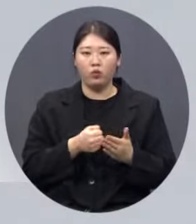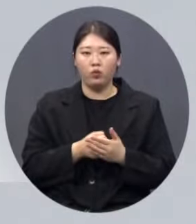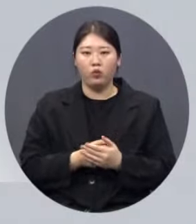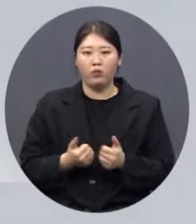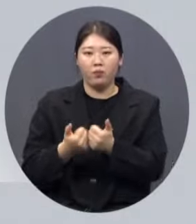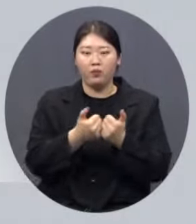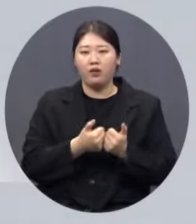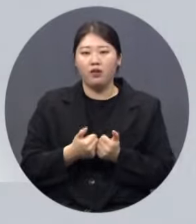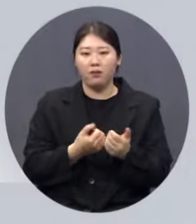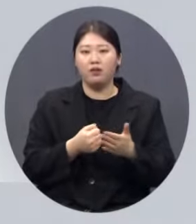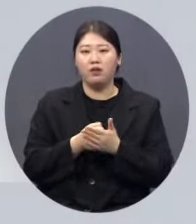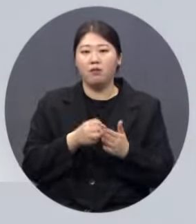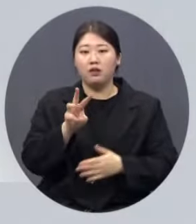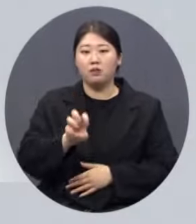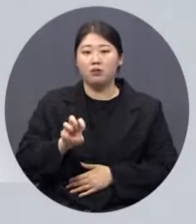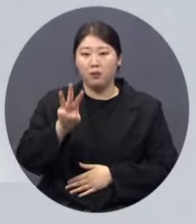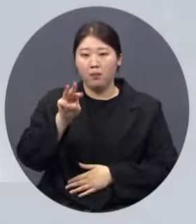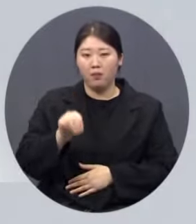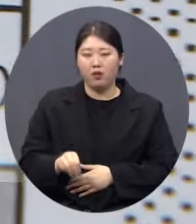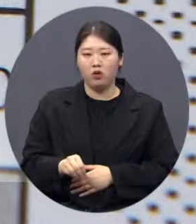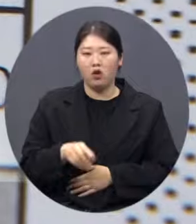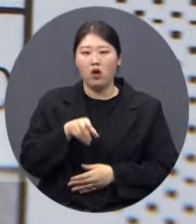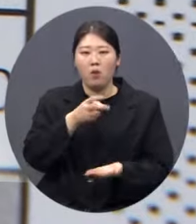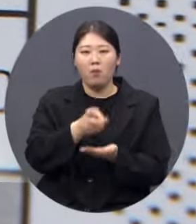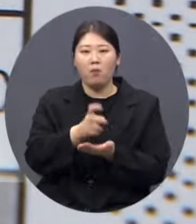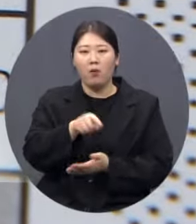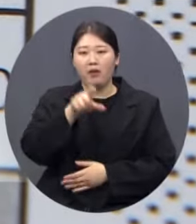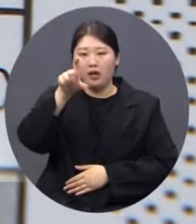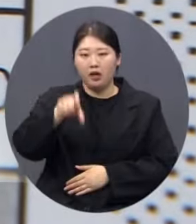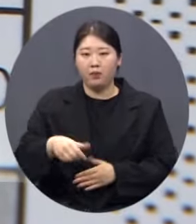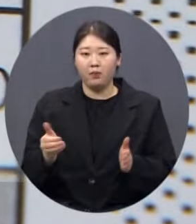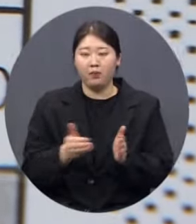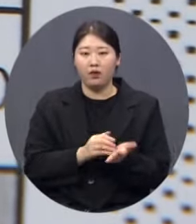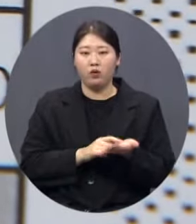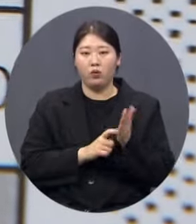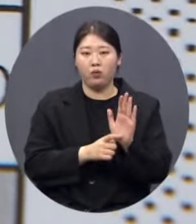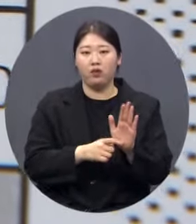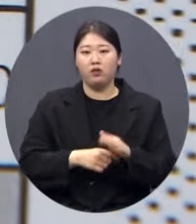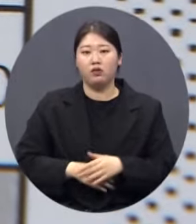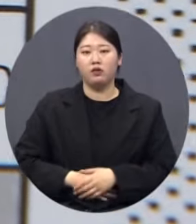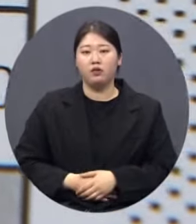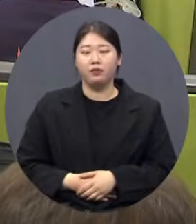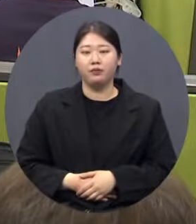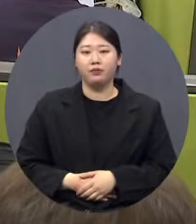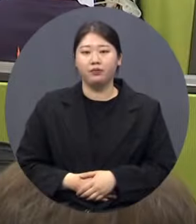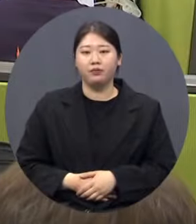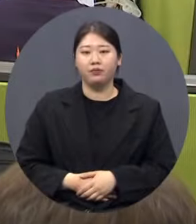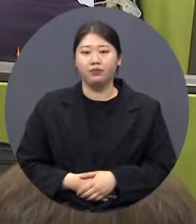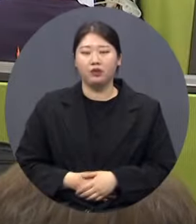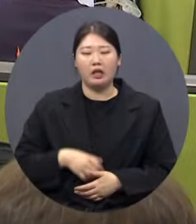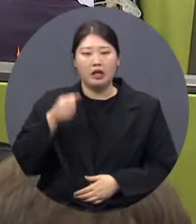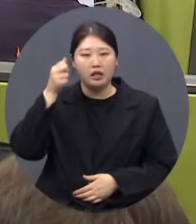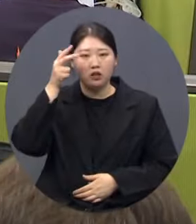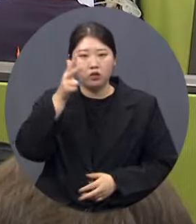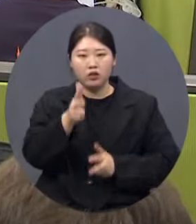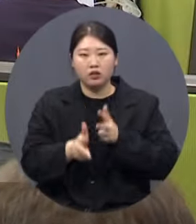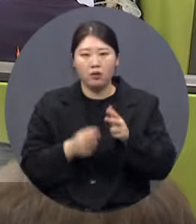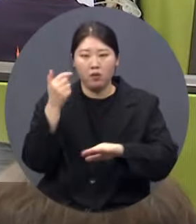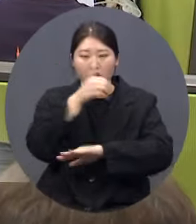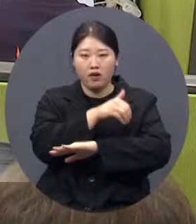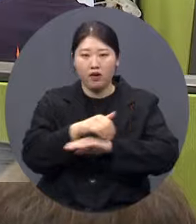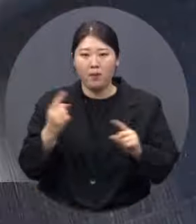식사비용 33만 원은 법인카드로 결제했다고 밝혔습니다 리조트 사업 계획을